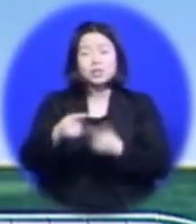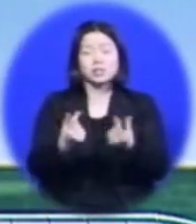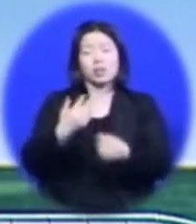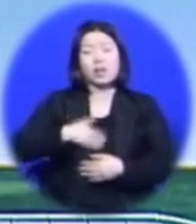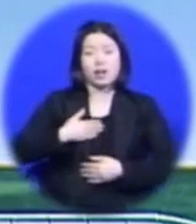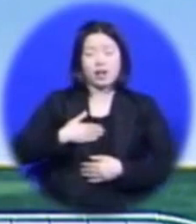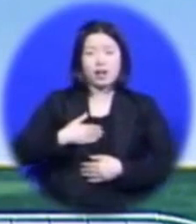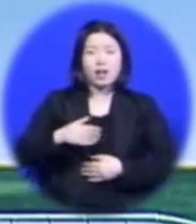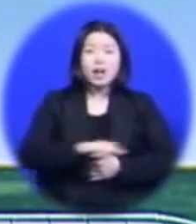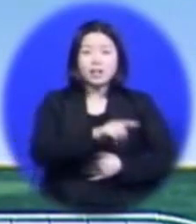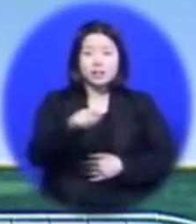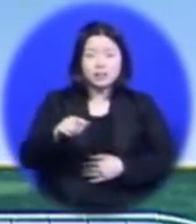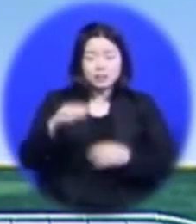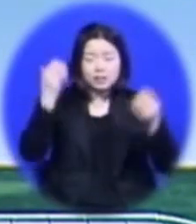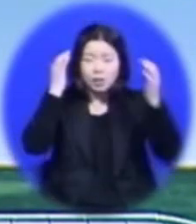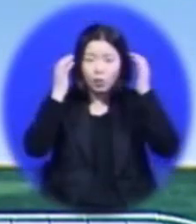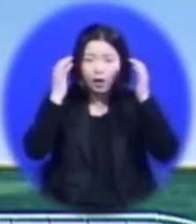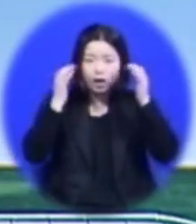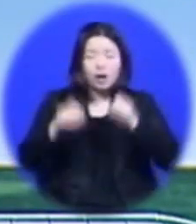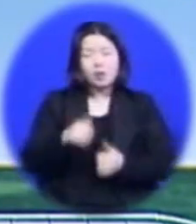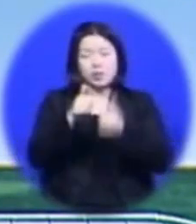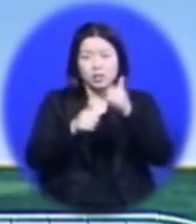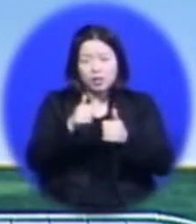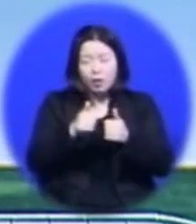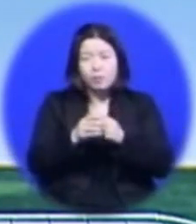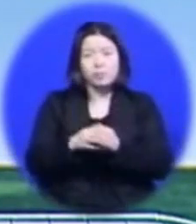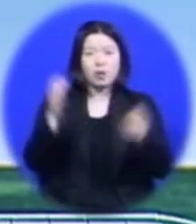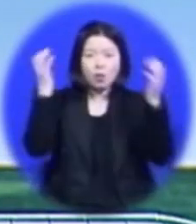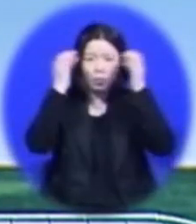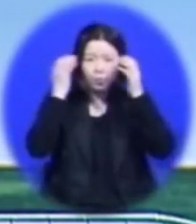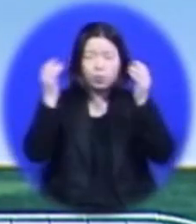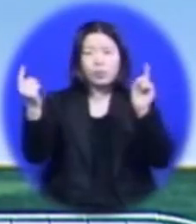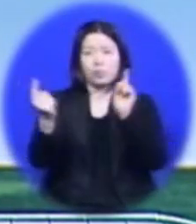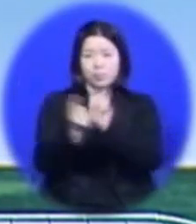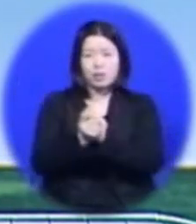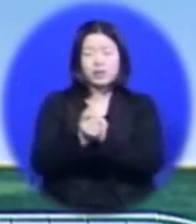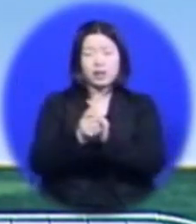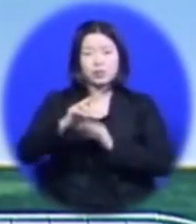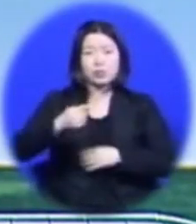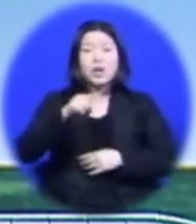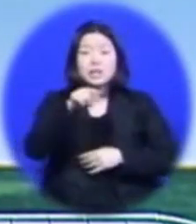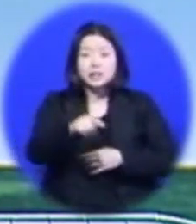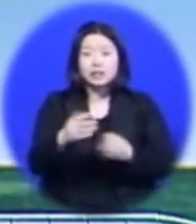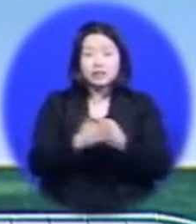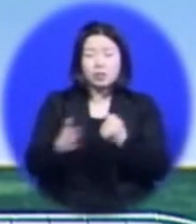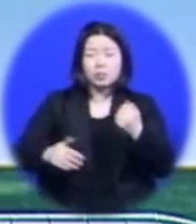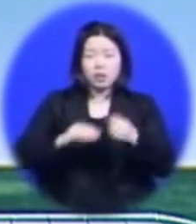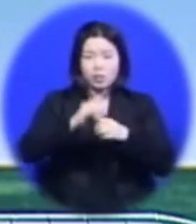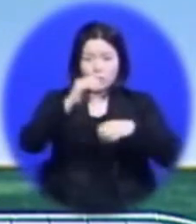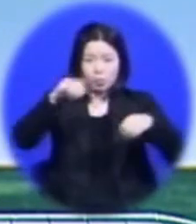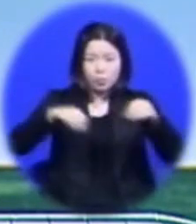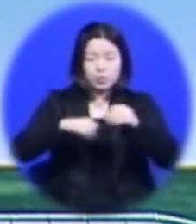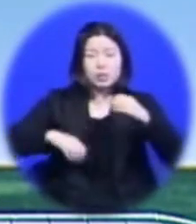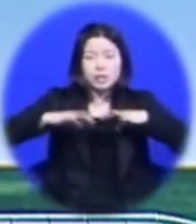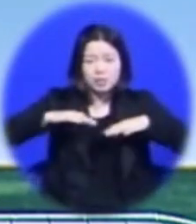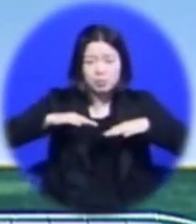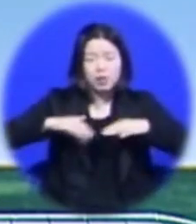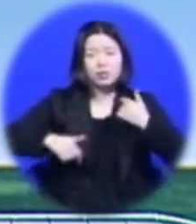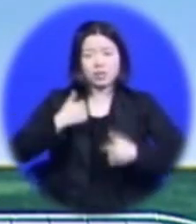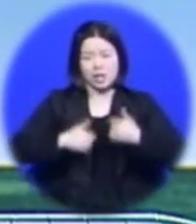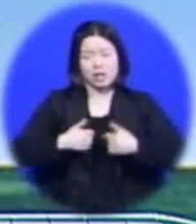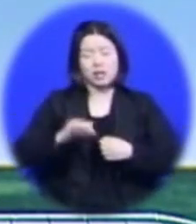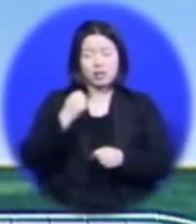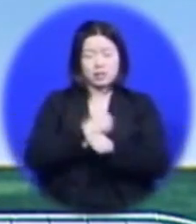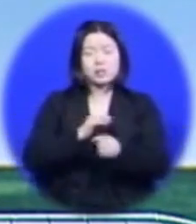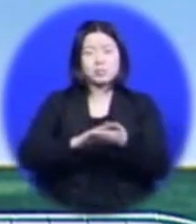그들은 환난을 만나도 시련을 만나도 고통을 당해도 오히려 그것으로 인해서 기뻐하고 오히려 자랑거리로